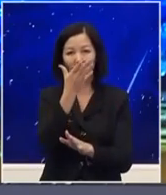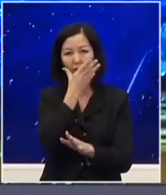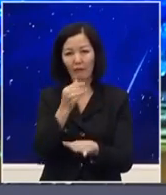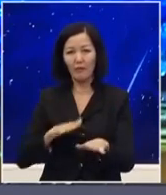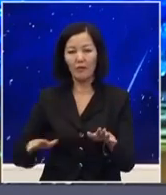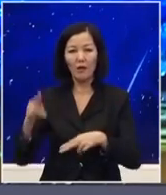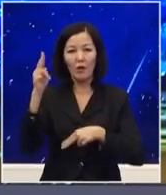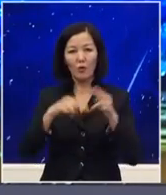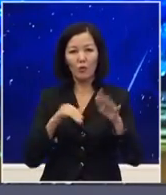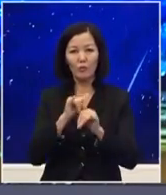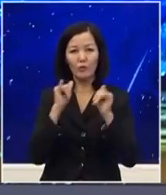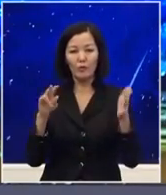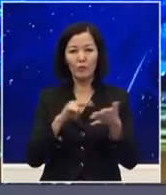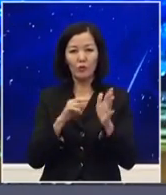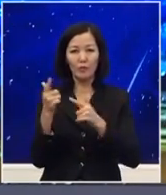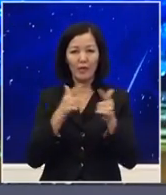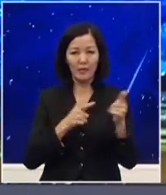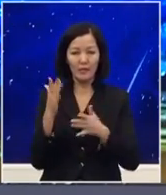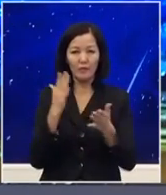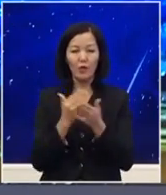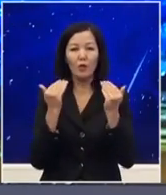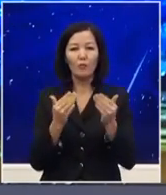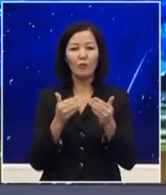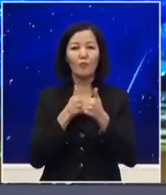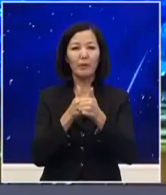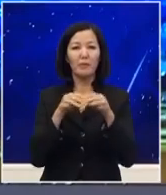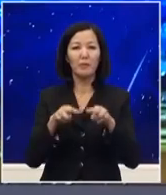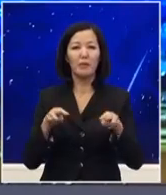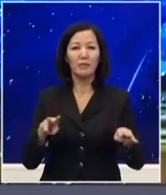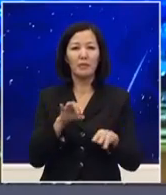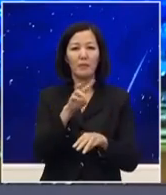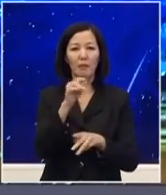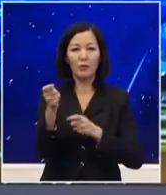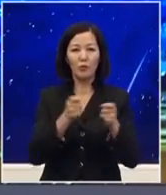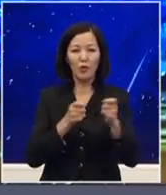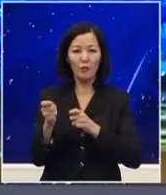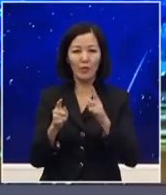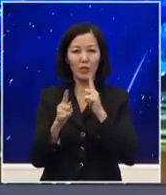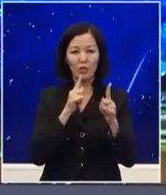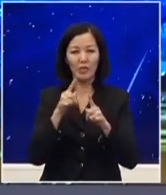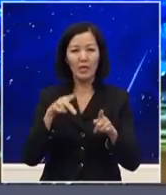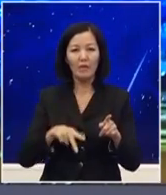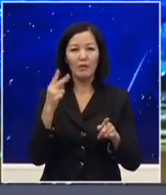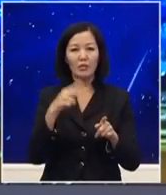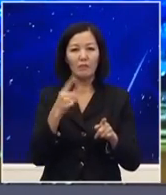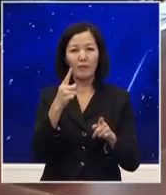аймақтың инфрақұрылымын дамыту жоспарлы әзірленіп жатыр. Бүгін премьер-министр Асқар Маминнің төрағалығымен өткен жиында